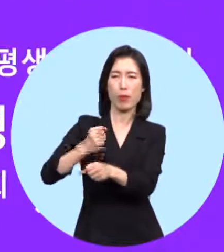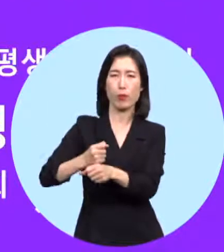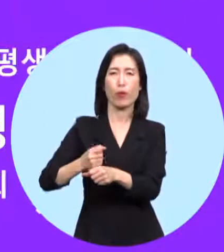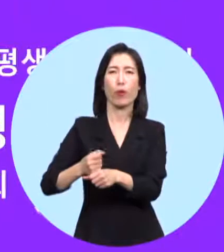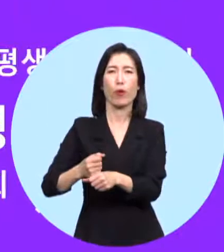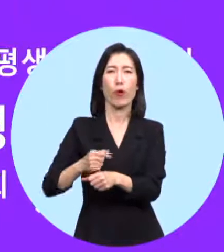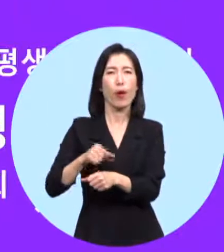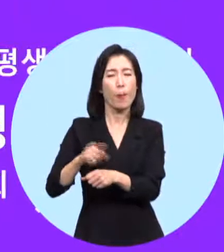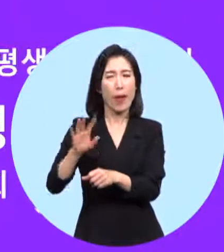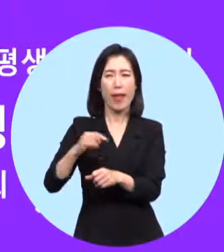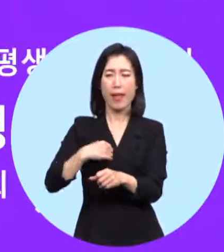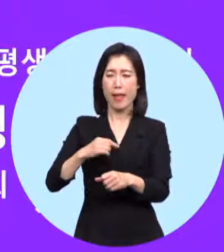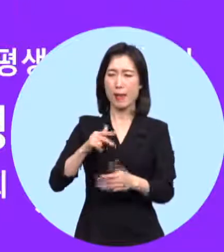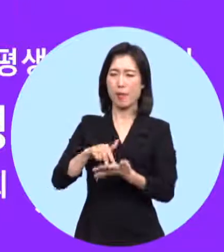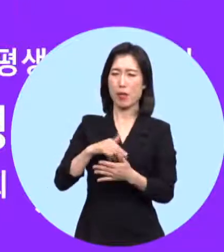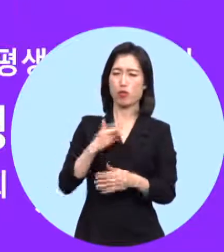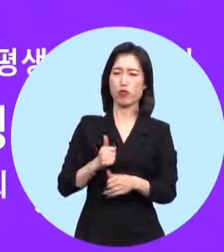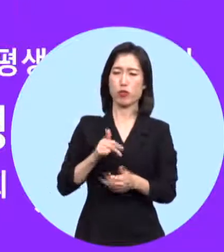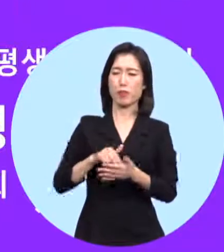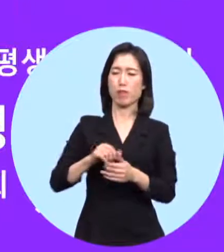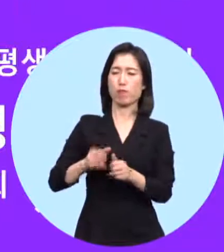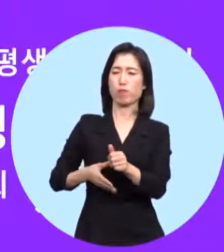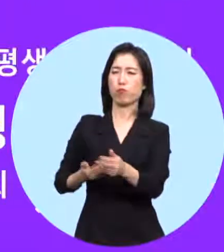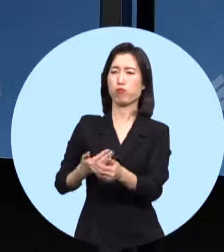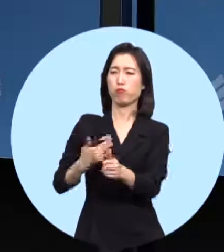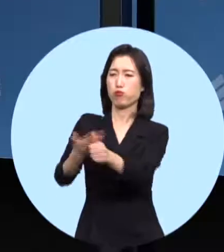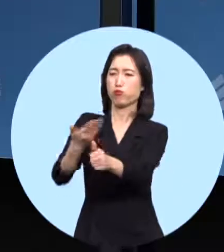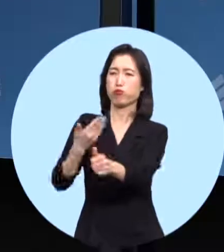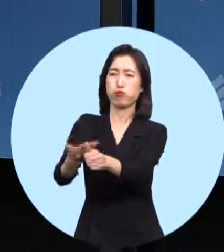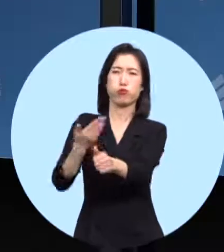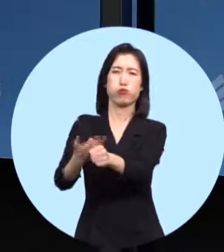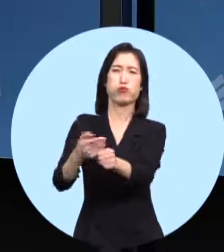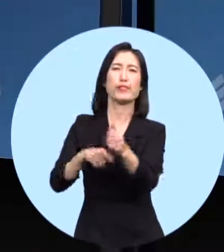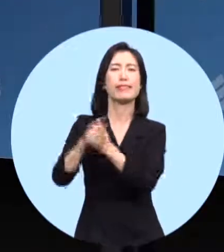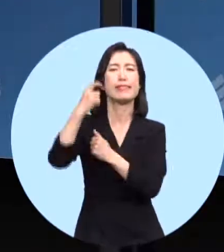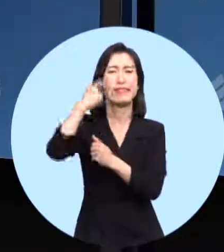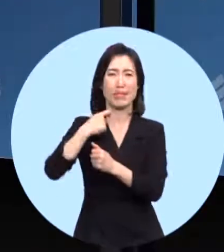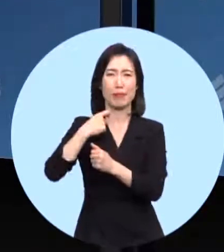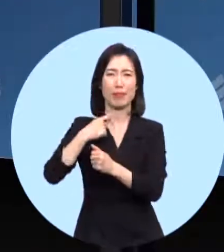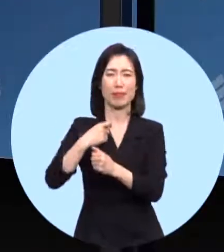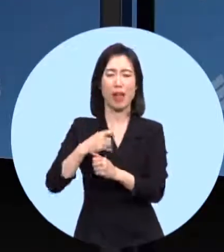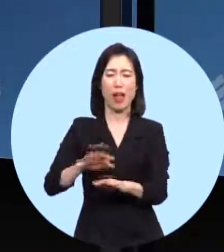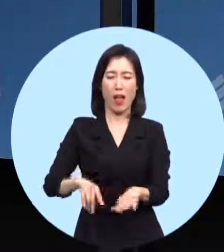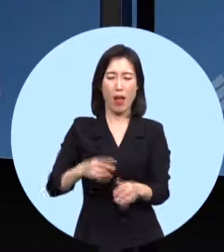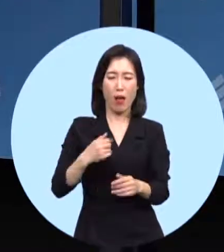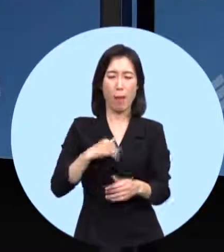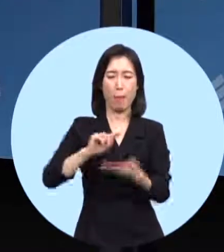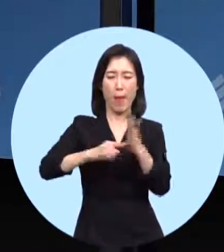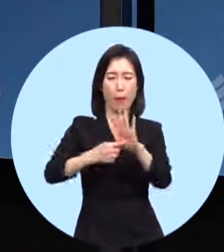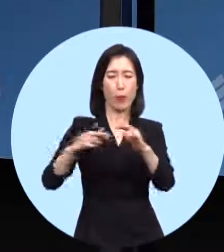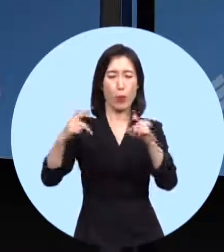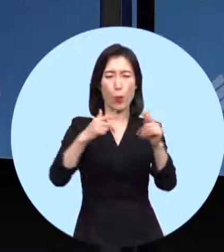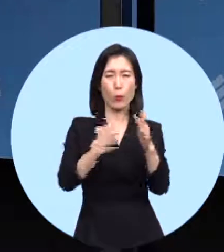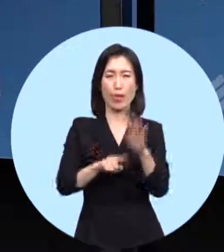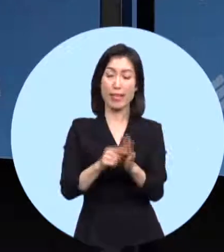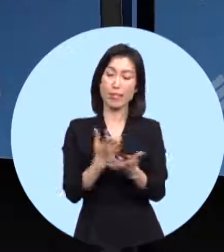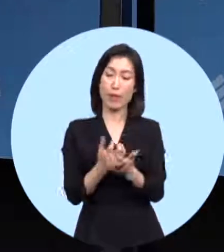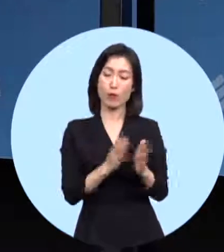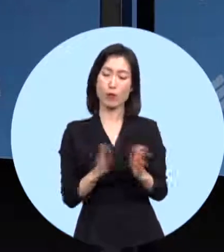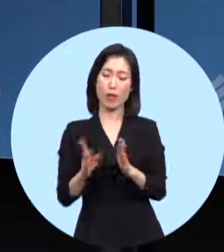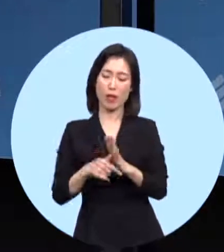그런 일방적인 목적이었다라는 것이죠. 토론 원고를 준비하면서 저에게도 그렇게 질문을 했습니다.